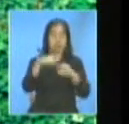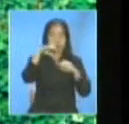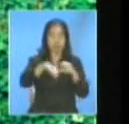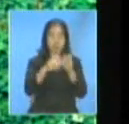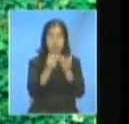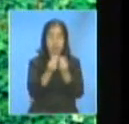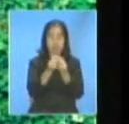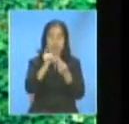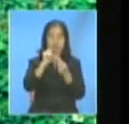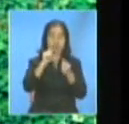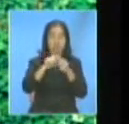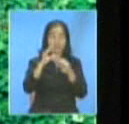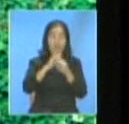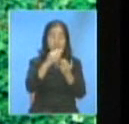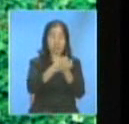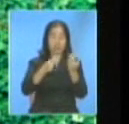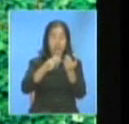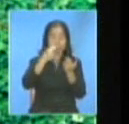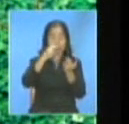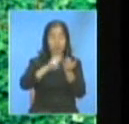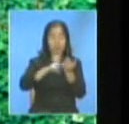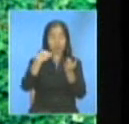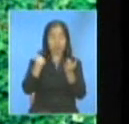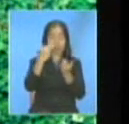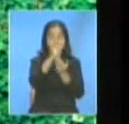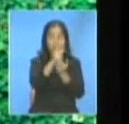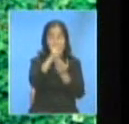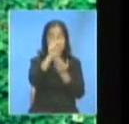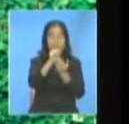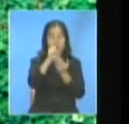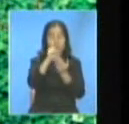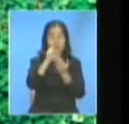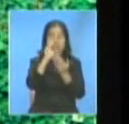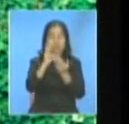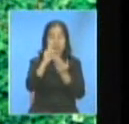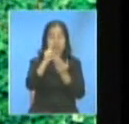ดออกด้วยหนังสือที่ทศ